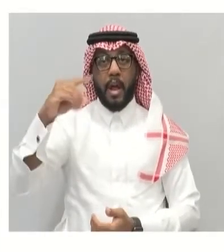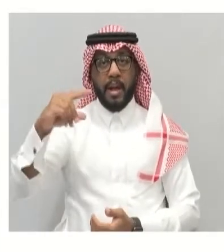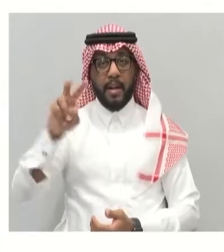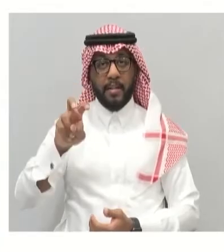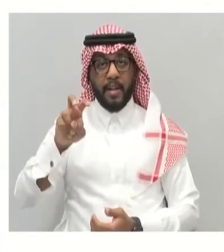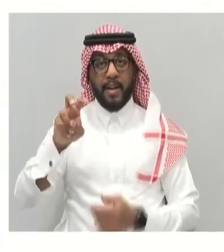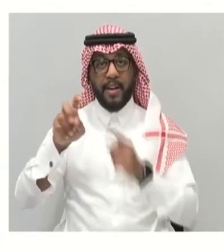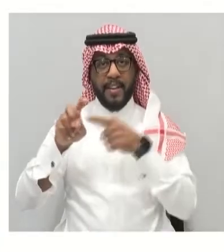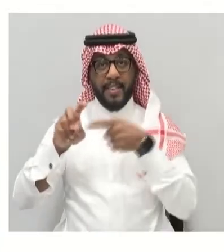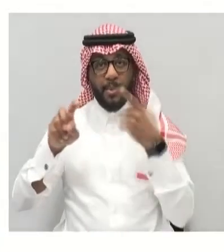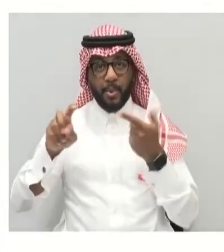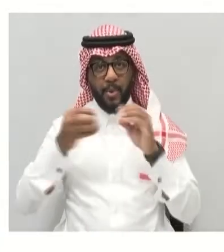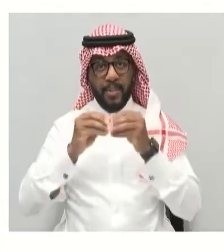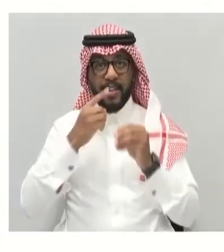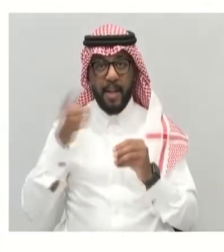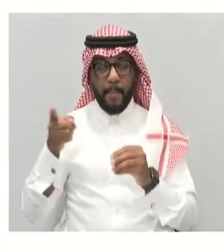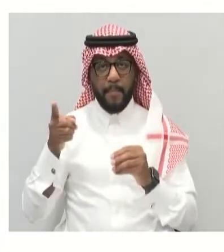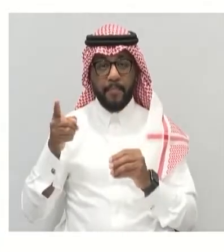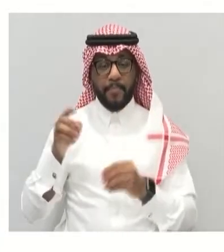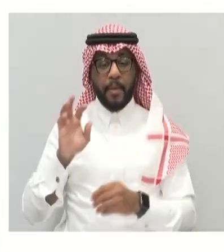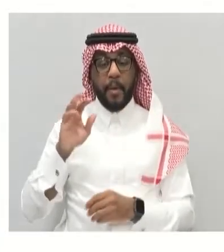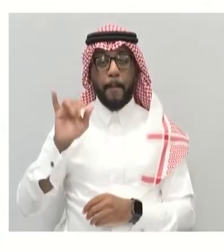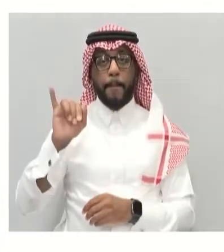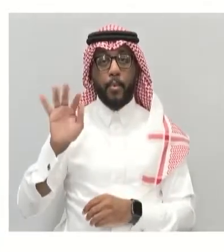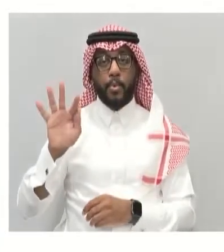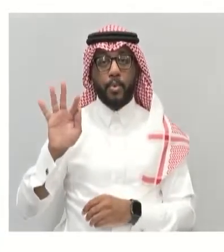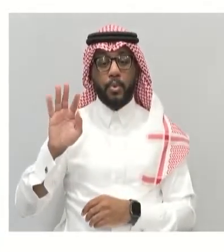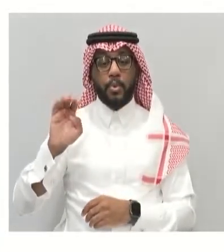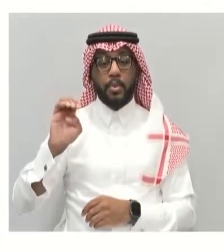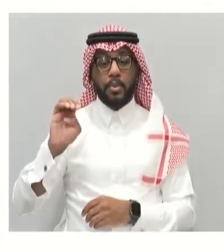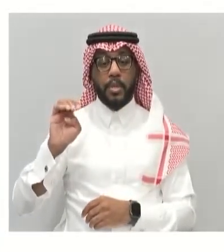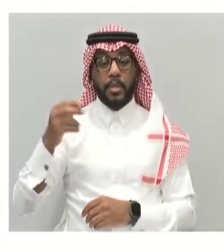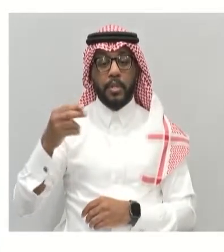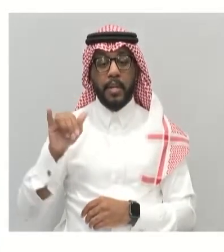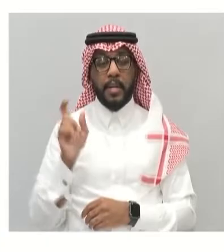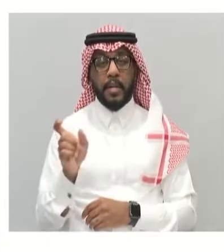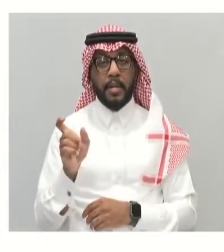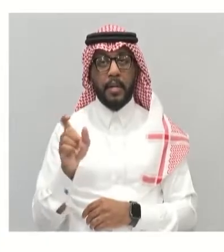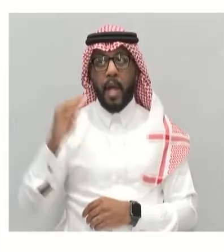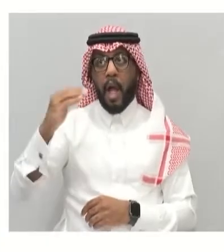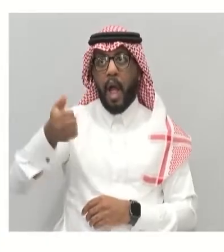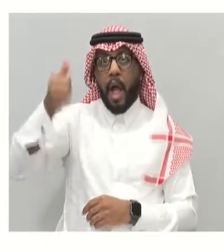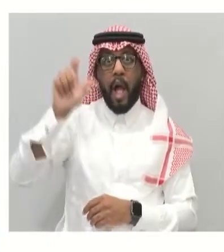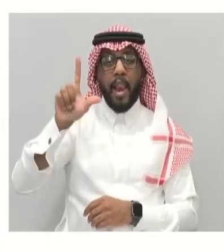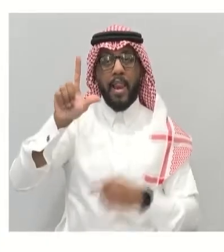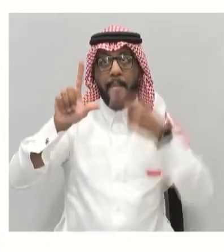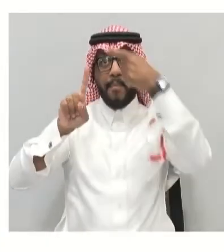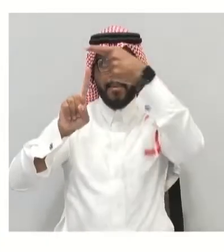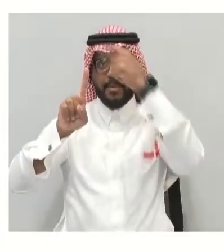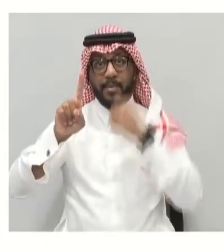الاعراب في كلمه شاهده قال حال منصوب وعلامه نصبه الفتحه الظاهره على